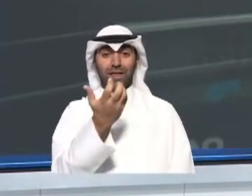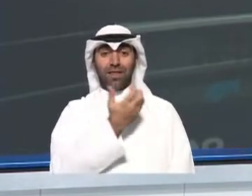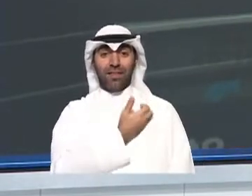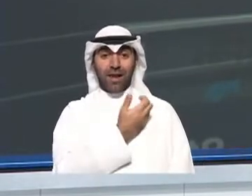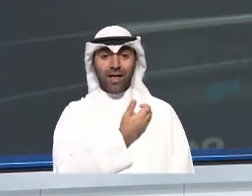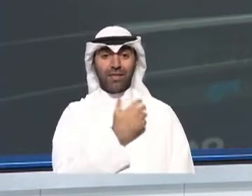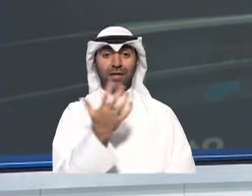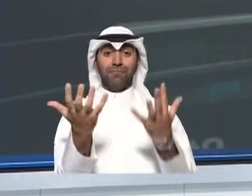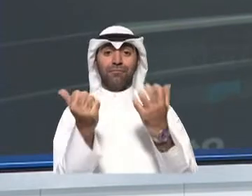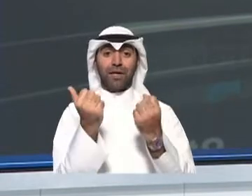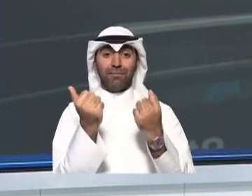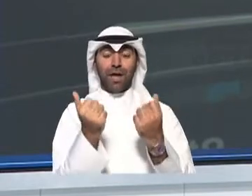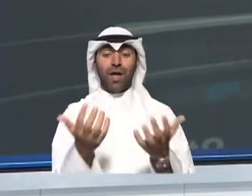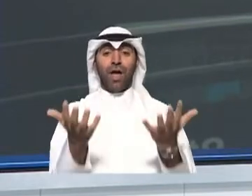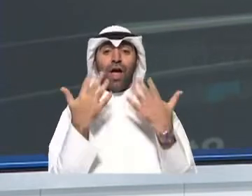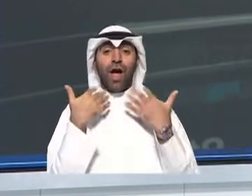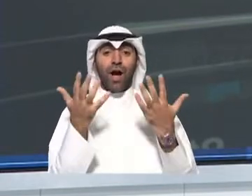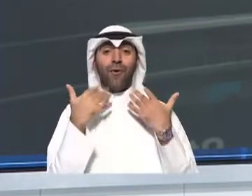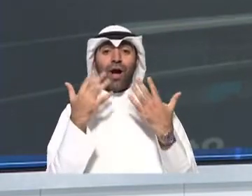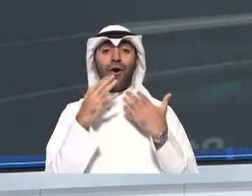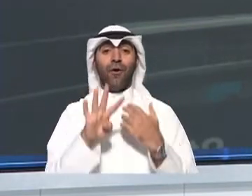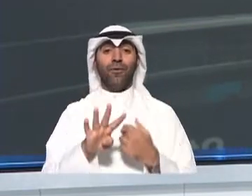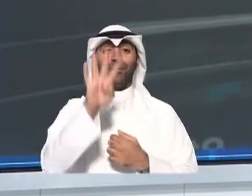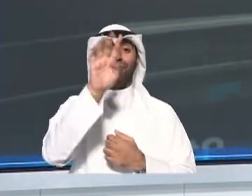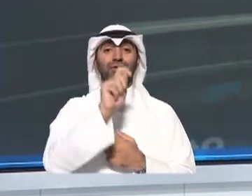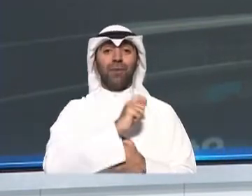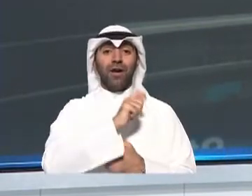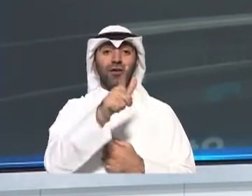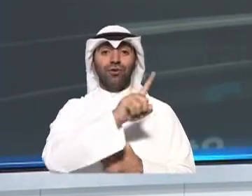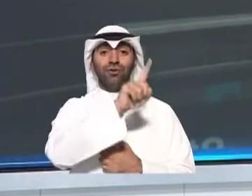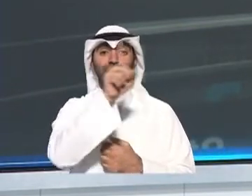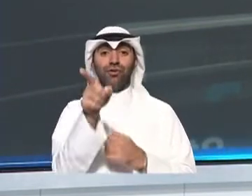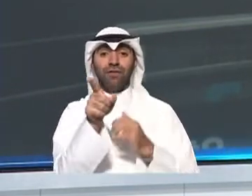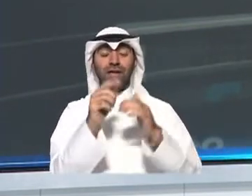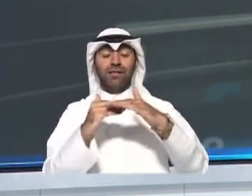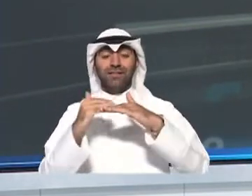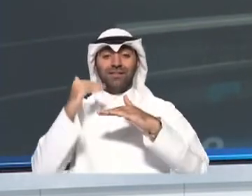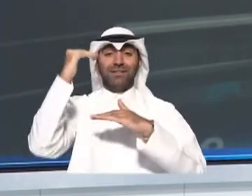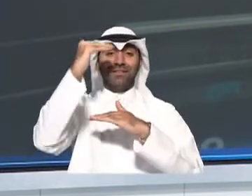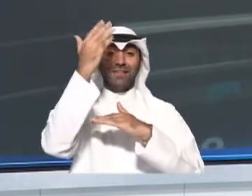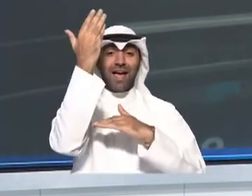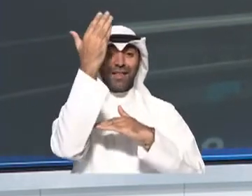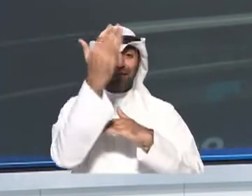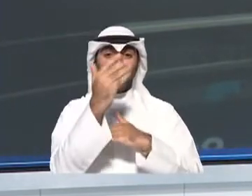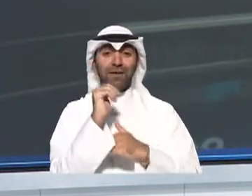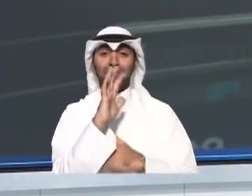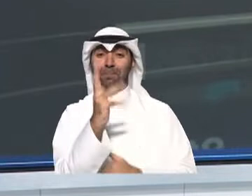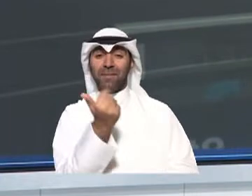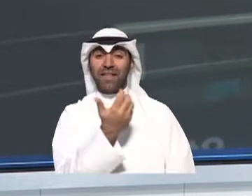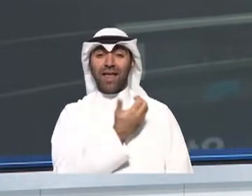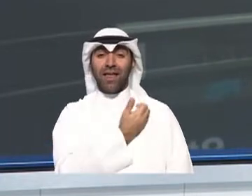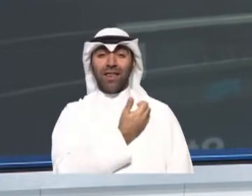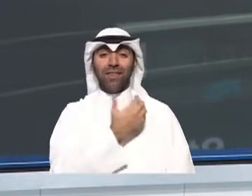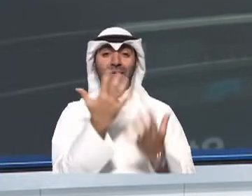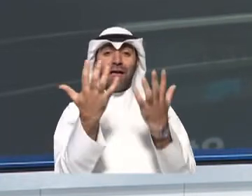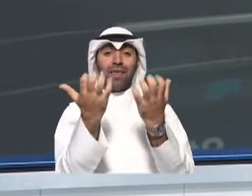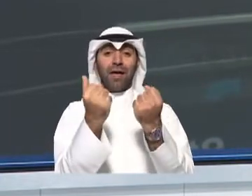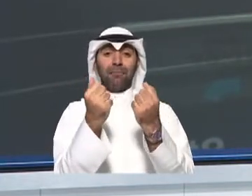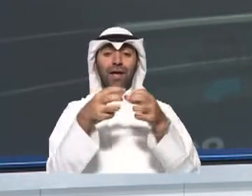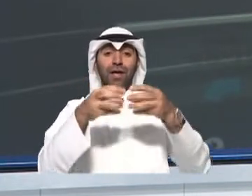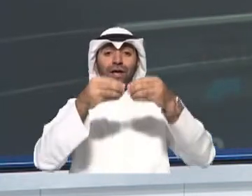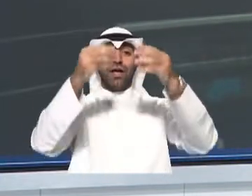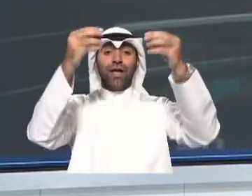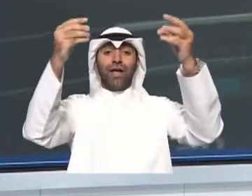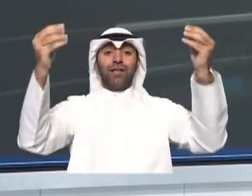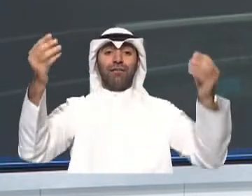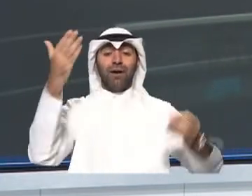الثلاثاء، ومتوقع يصل ما بين 20 إلى 50 كيلومتر في الساعة، وأيضا راح تستمر الأجواء مغبرة، لكن أيضا بفعل هذا الغبار راح